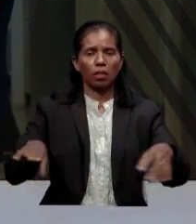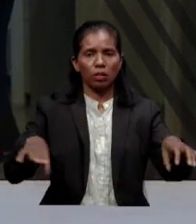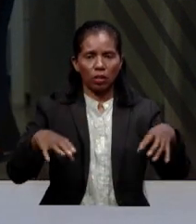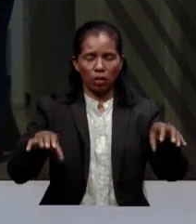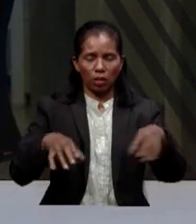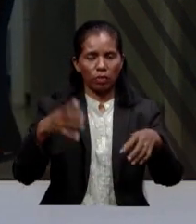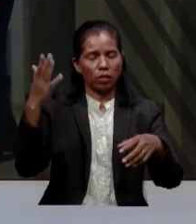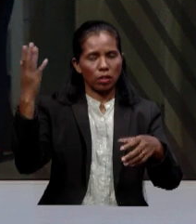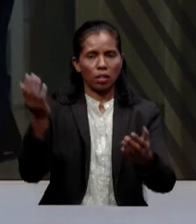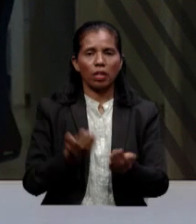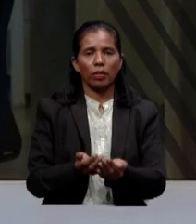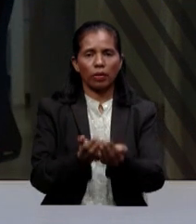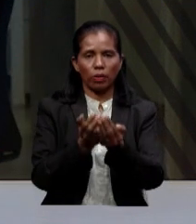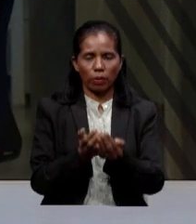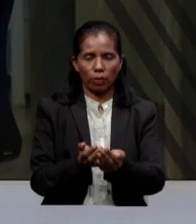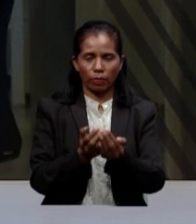iha rohak solok.